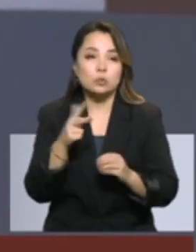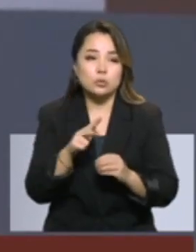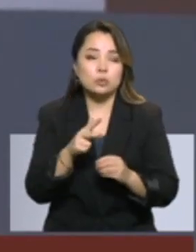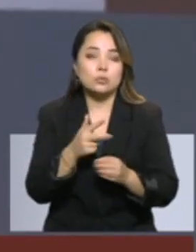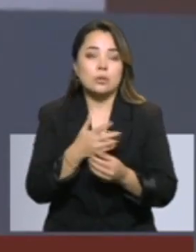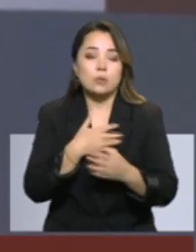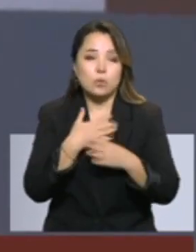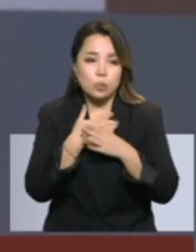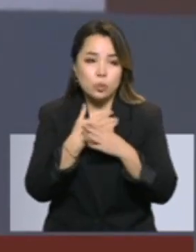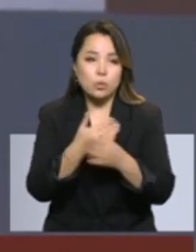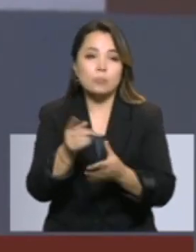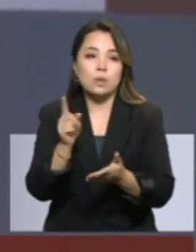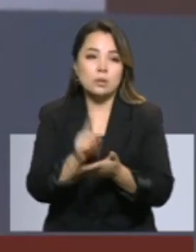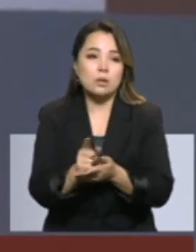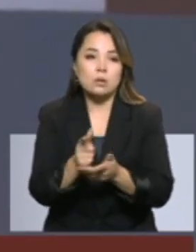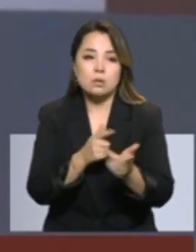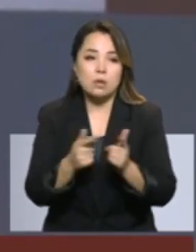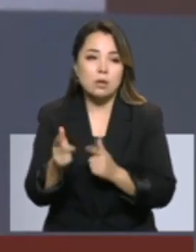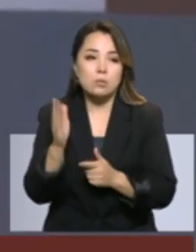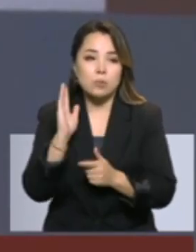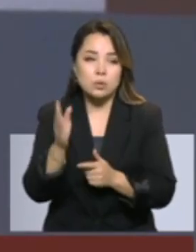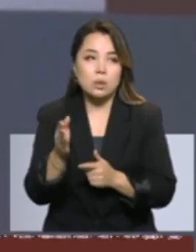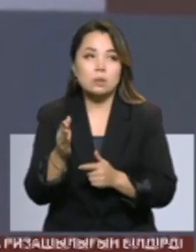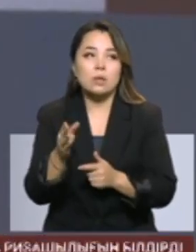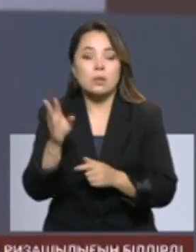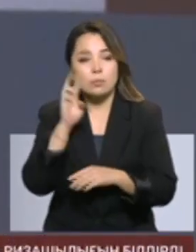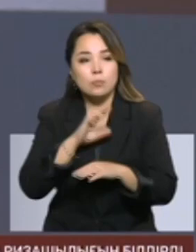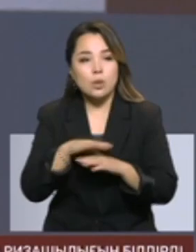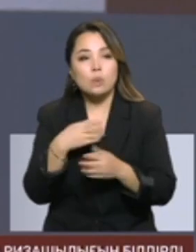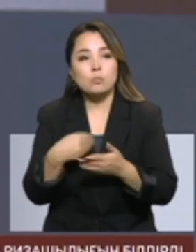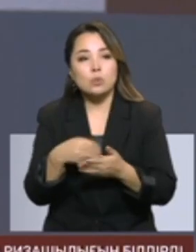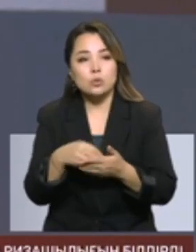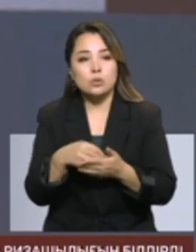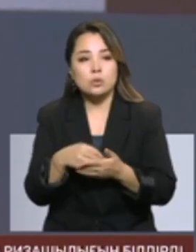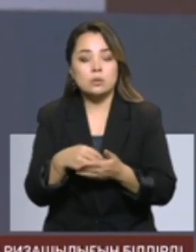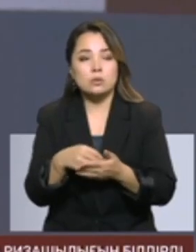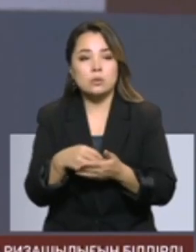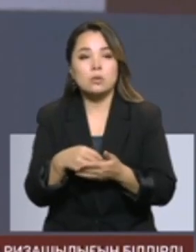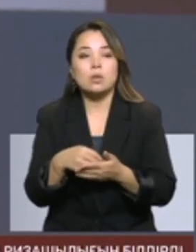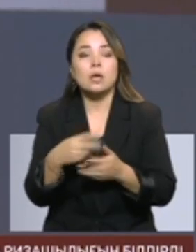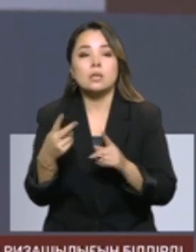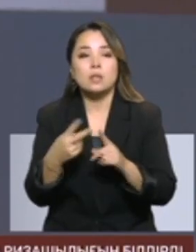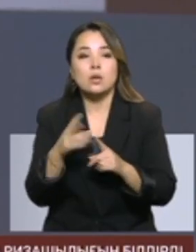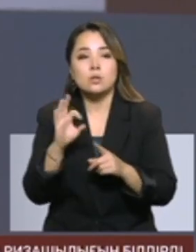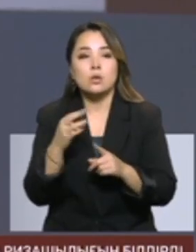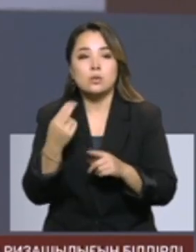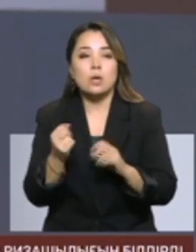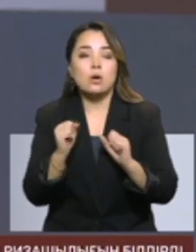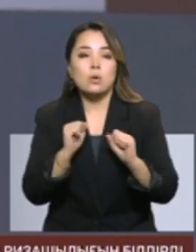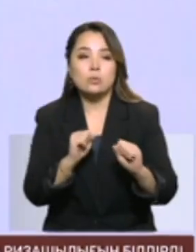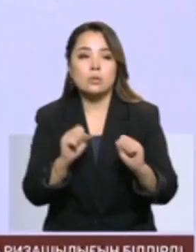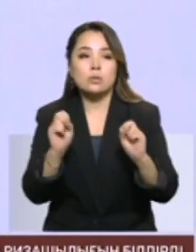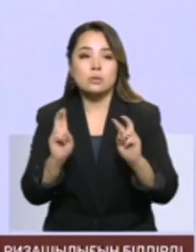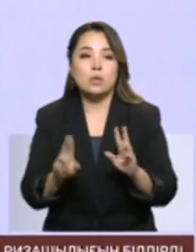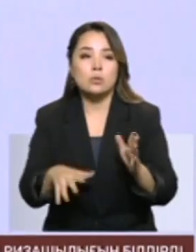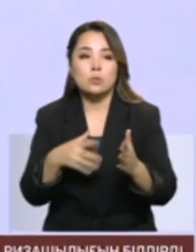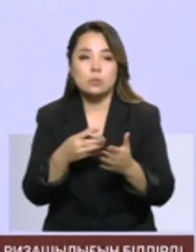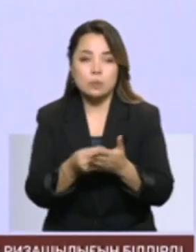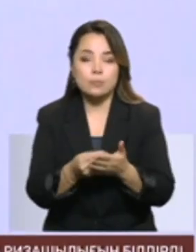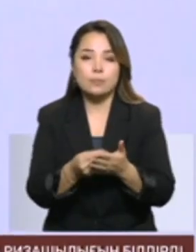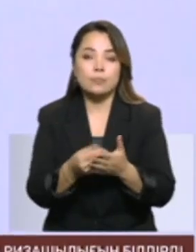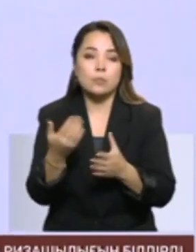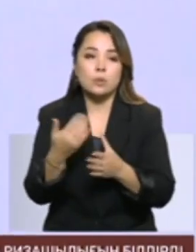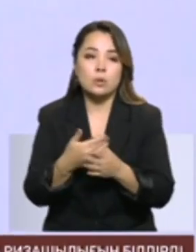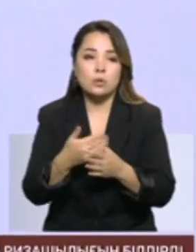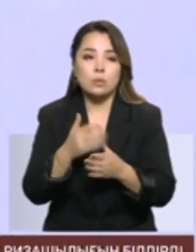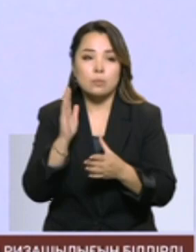көзден жәрдемақы тағайындалады. Бірінші ол мемлекеттік бюджет, республикалық бюджеттен, екінші әлеуметтік сақтандыру қорынан төленетін